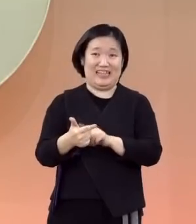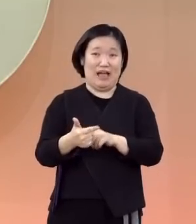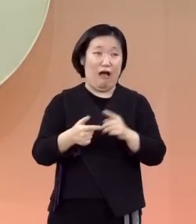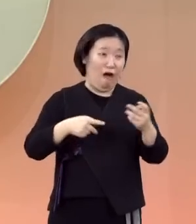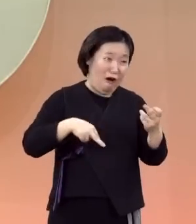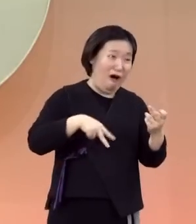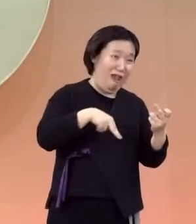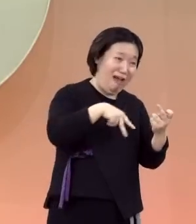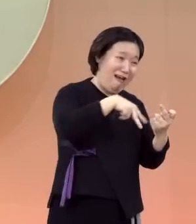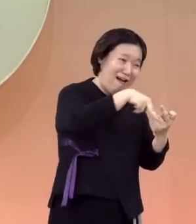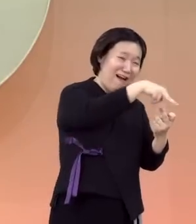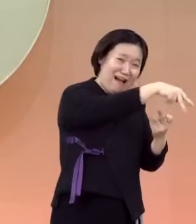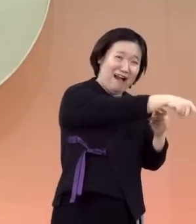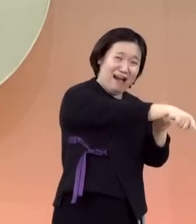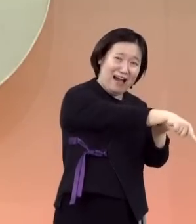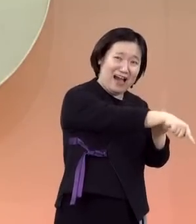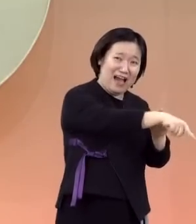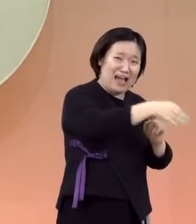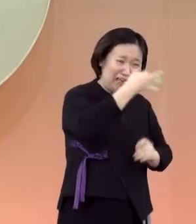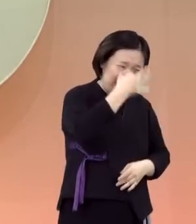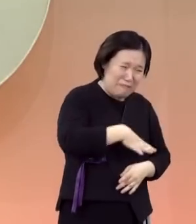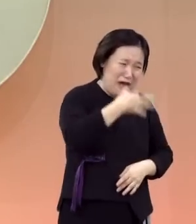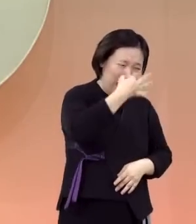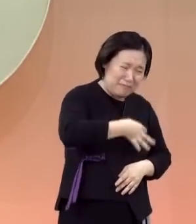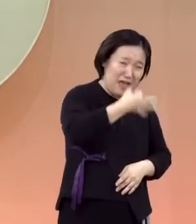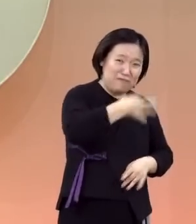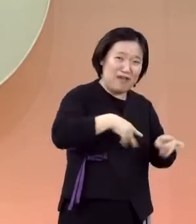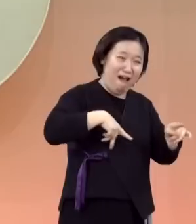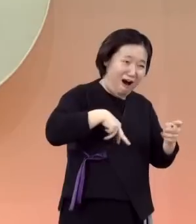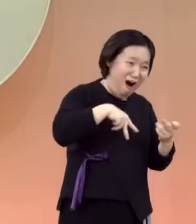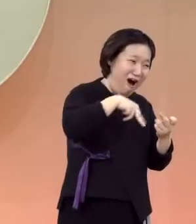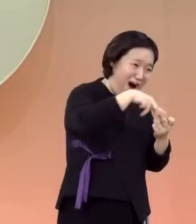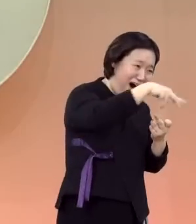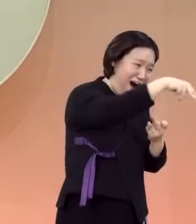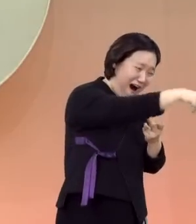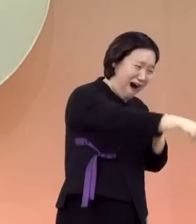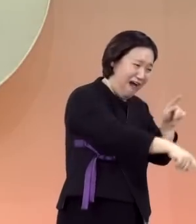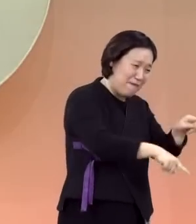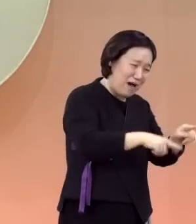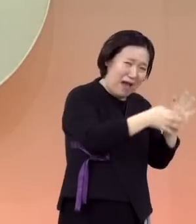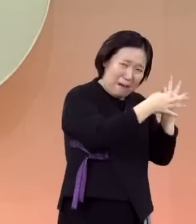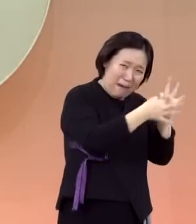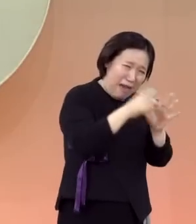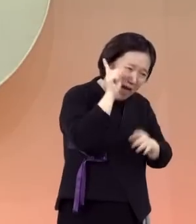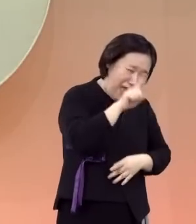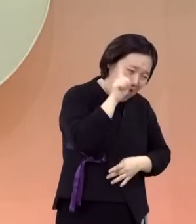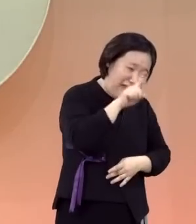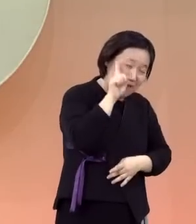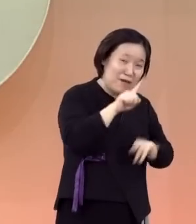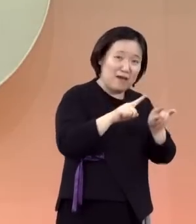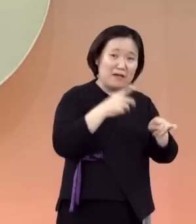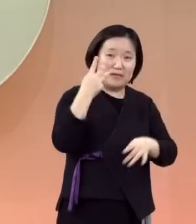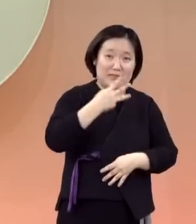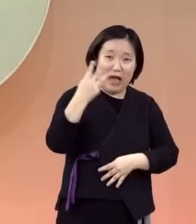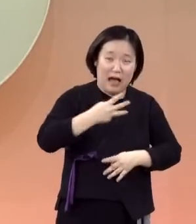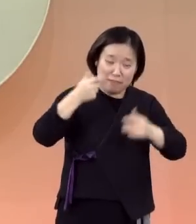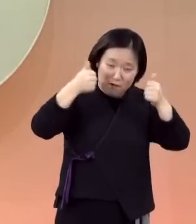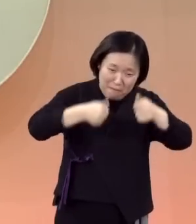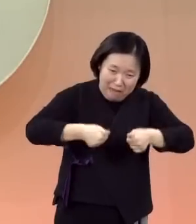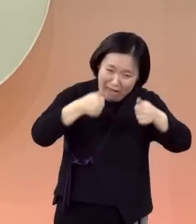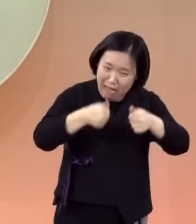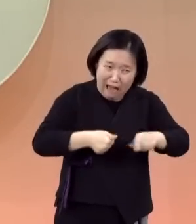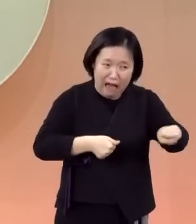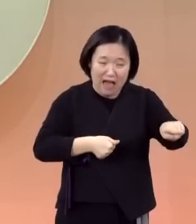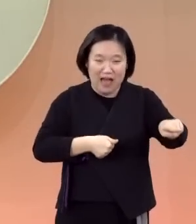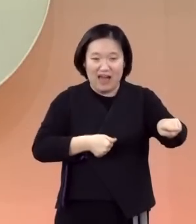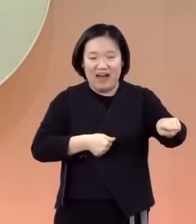양산의통도사에서대구 의팔공산까지걸어가면서몇달동안쉬지 않고매일3,000번씩절을하는것보다는차라리